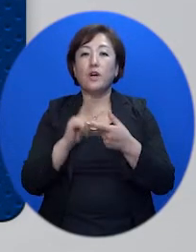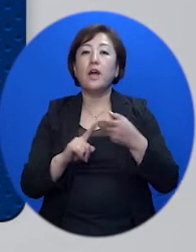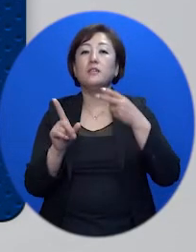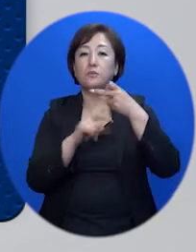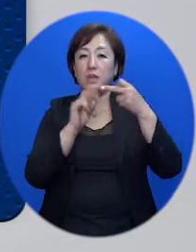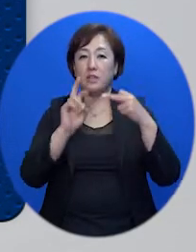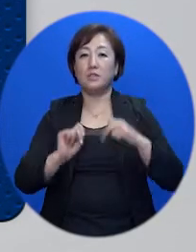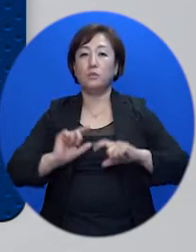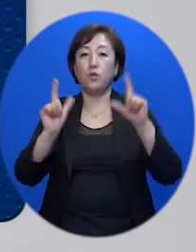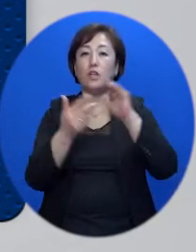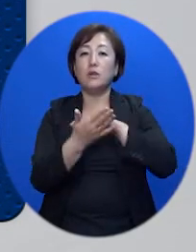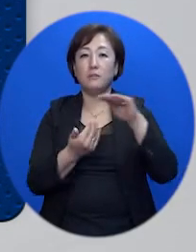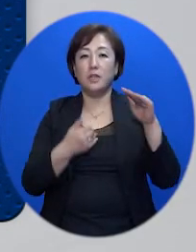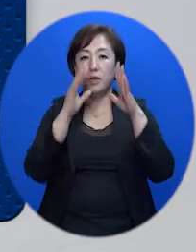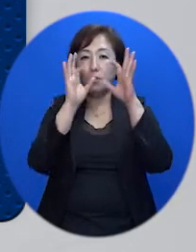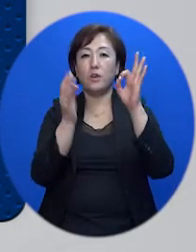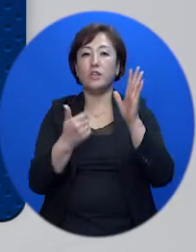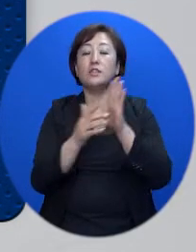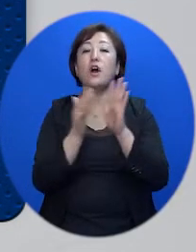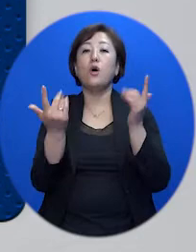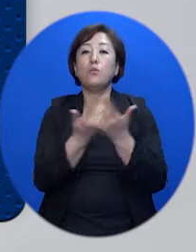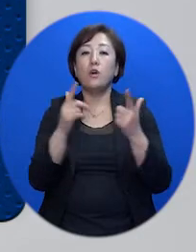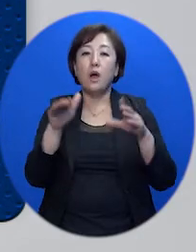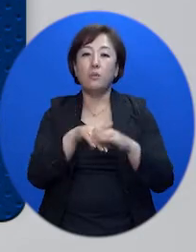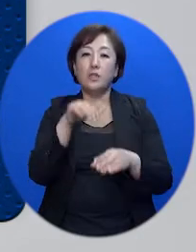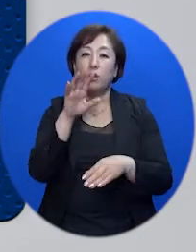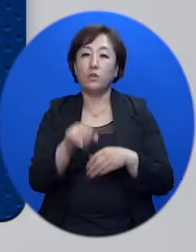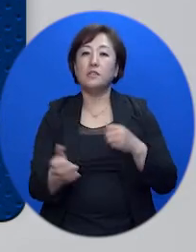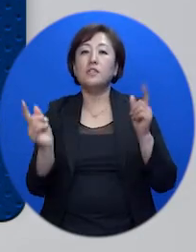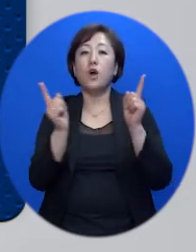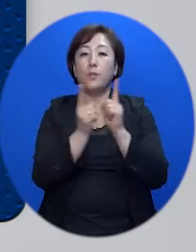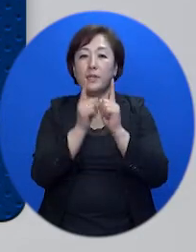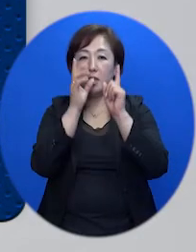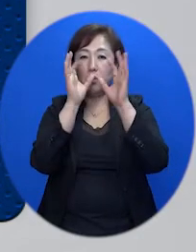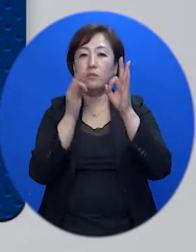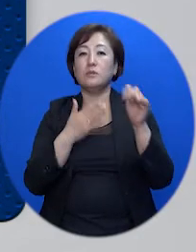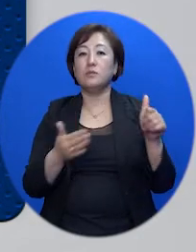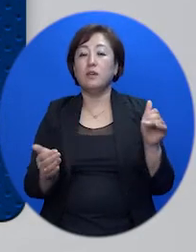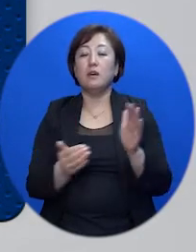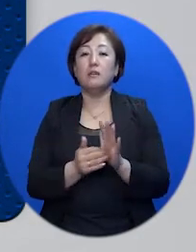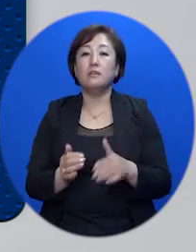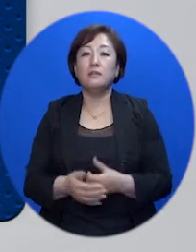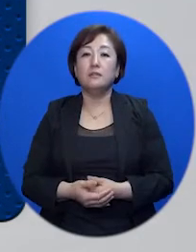행복한 크리스마스를 미리 즐길 수 있는 시간, 북구 문화예술회관에서 만나보시죠.